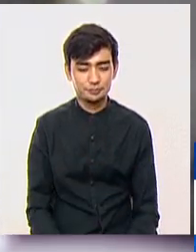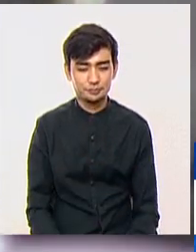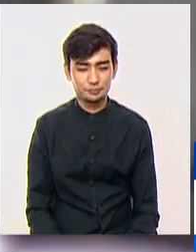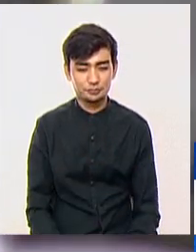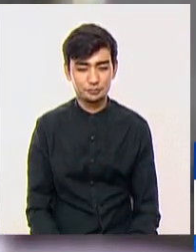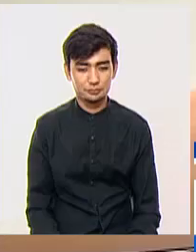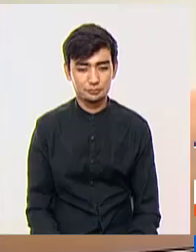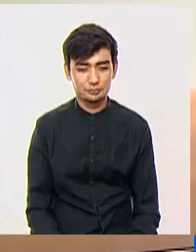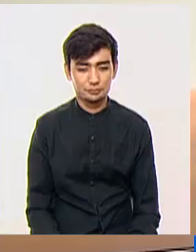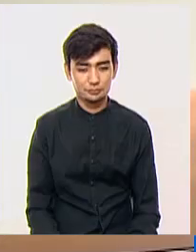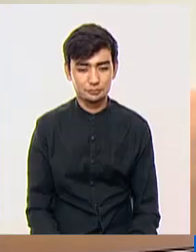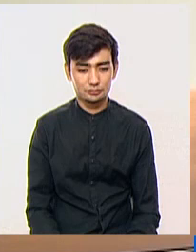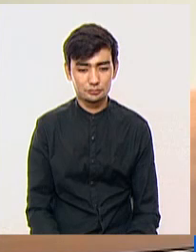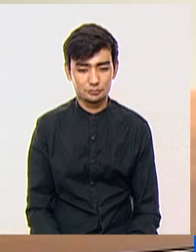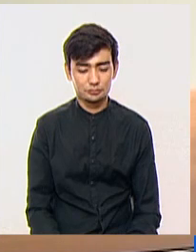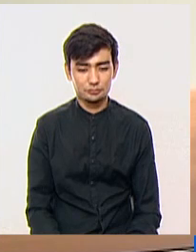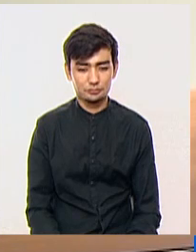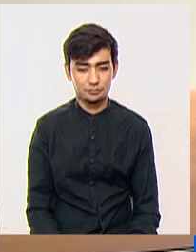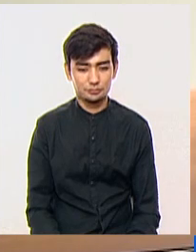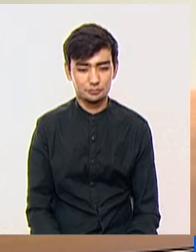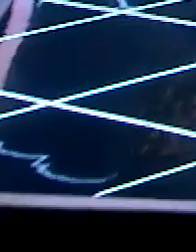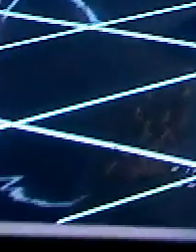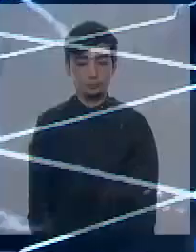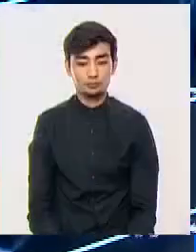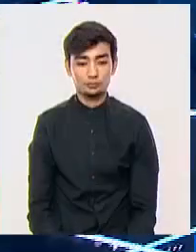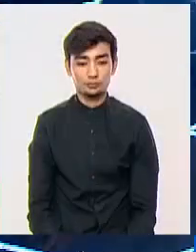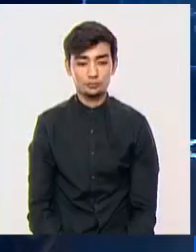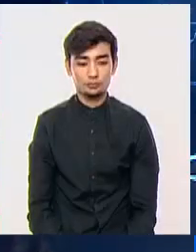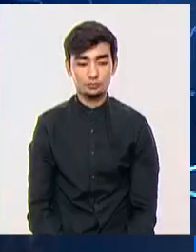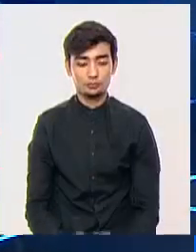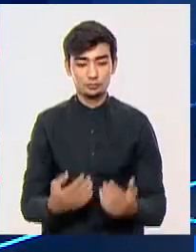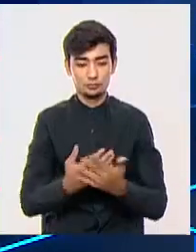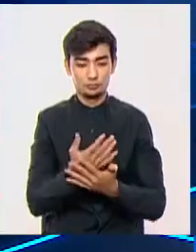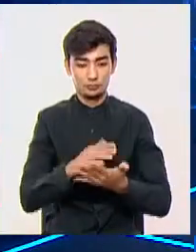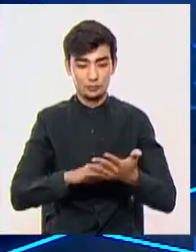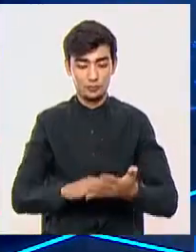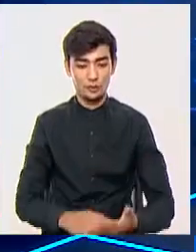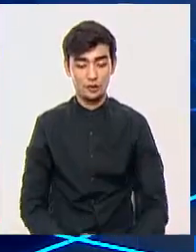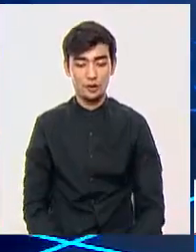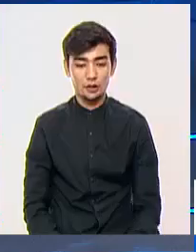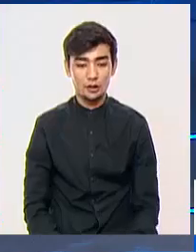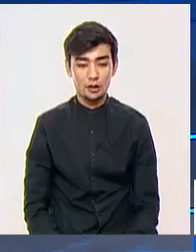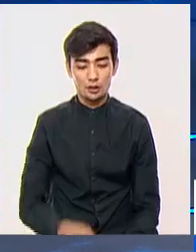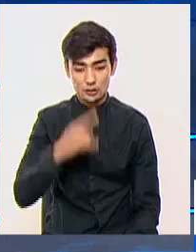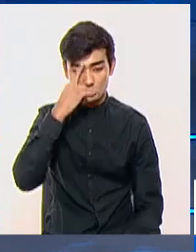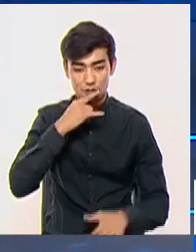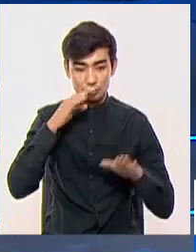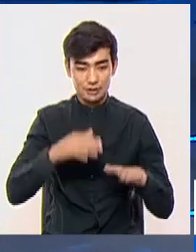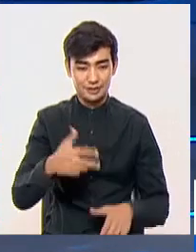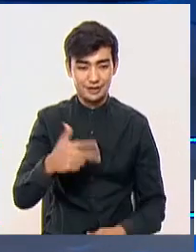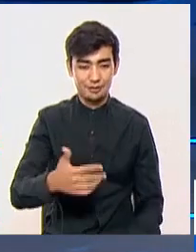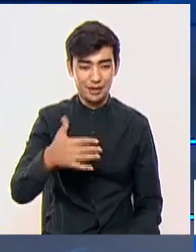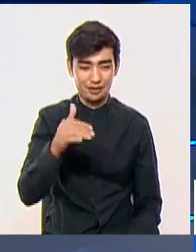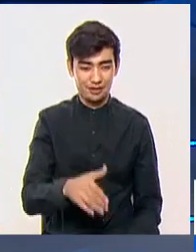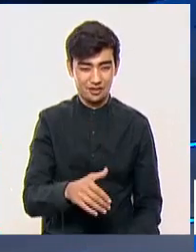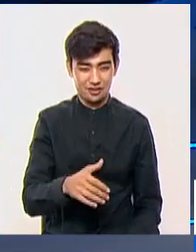Диана Сапарқызы, Влад Шишко, Информбюро. Тікелей эфирде Информбюро. Қазақстанда 35